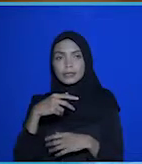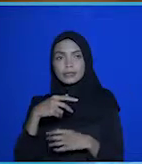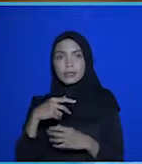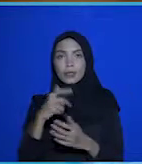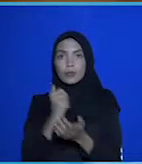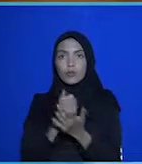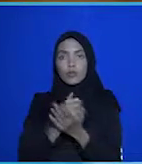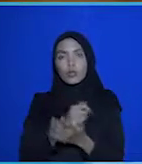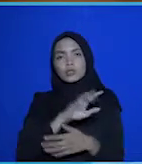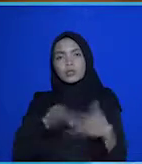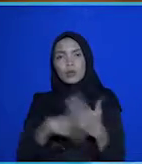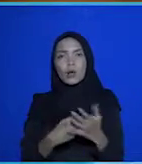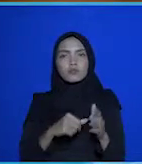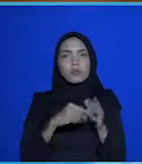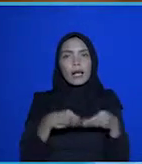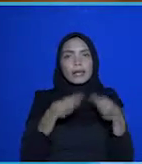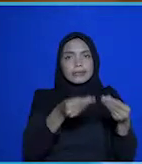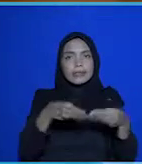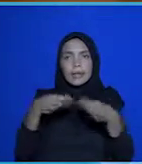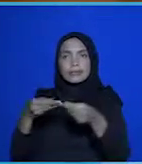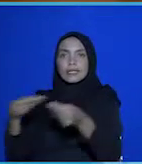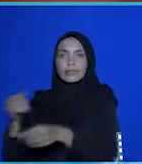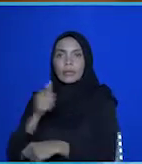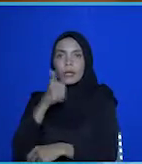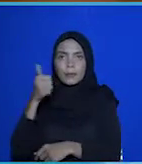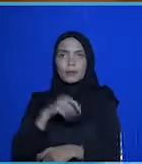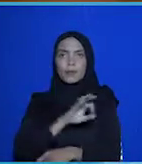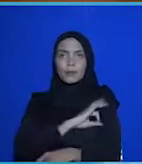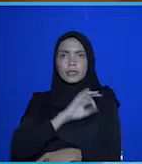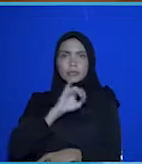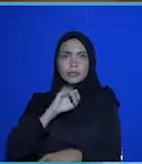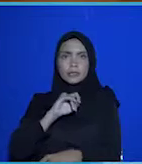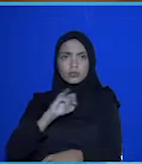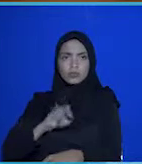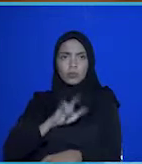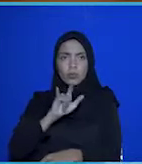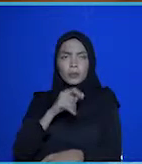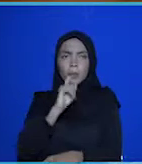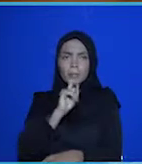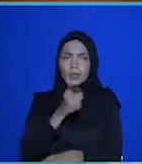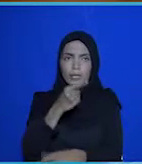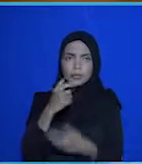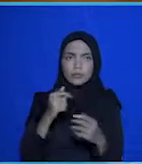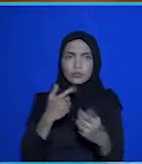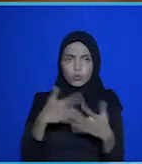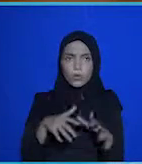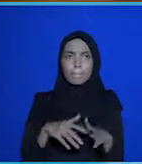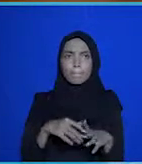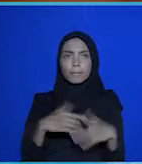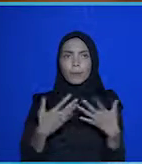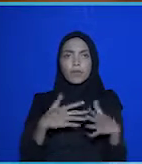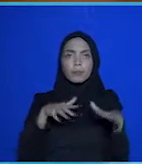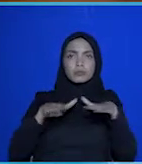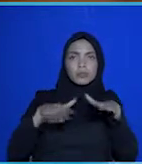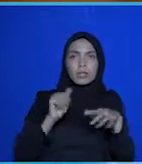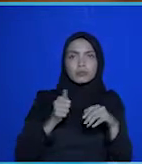sehingga semua terpenuhi dengan baik. Kemudian Bapak Presiden juga sudah memerintahkan bagaimana